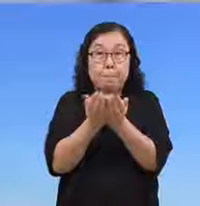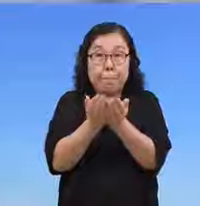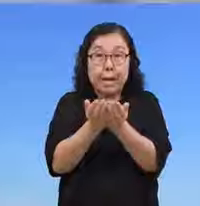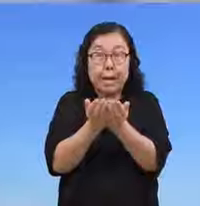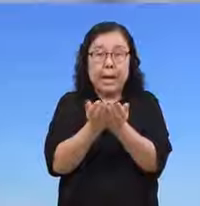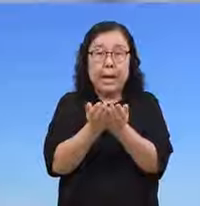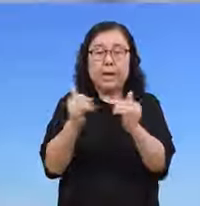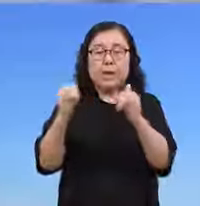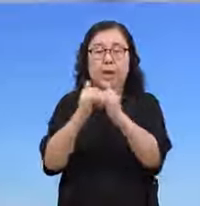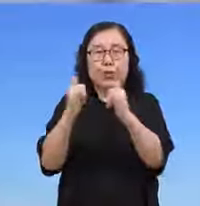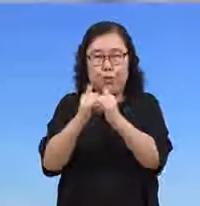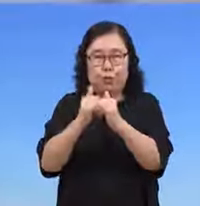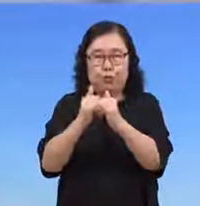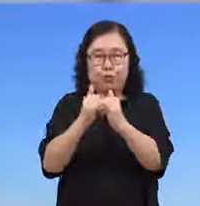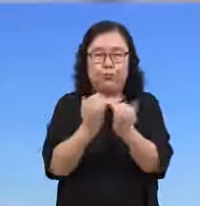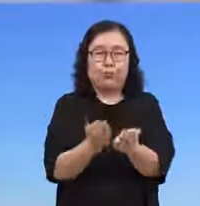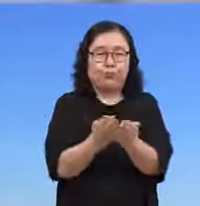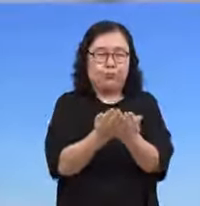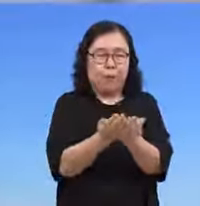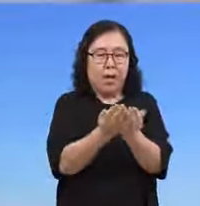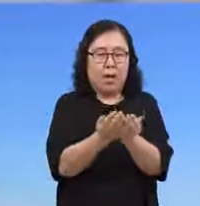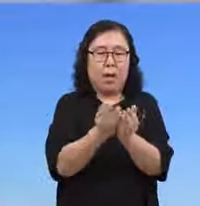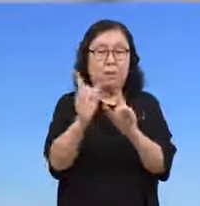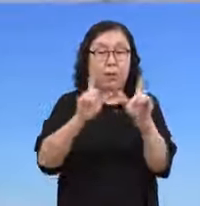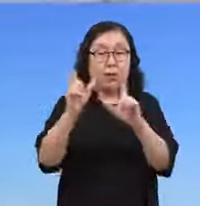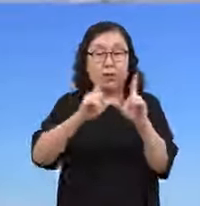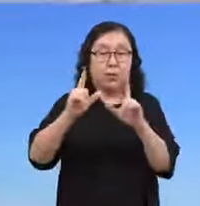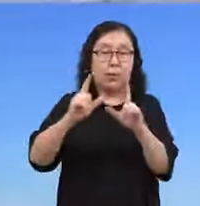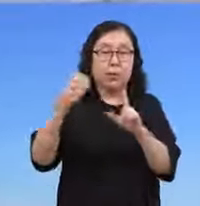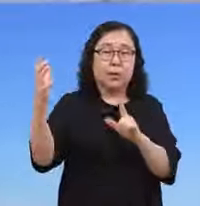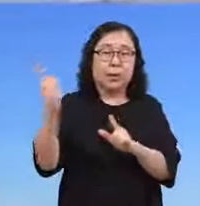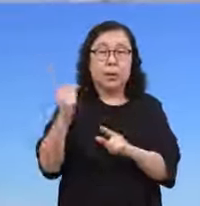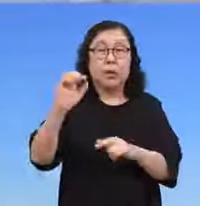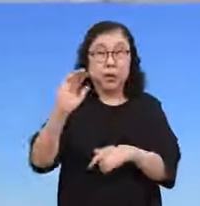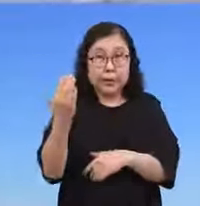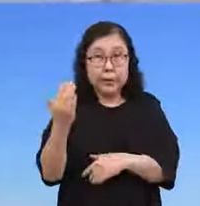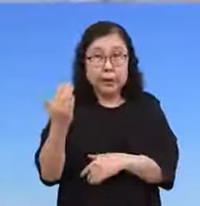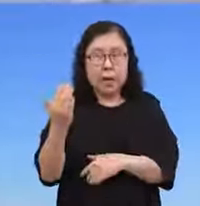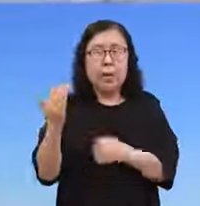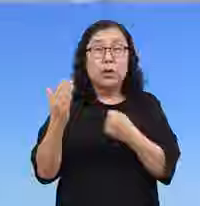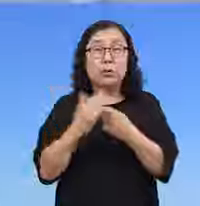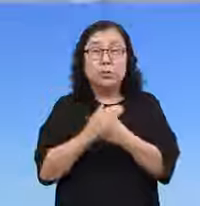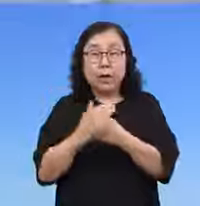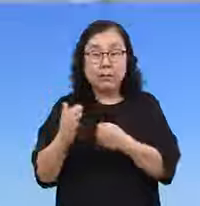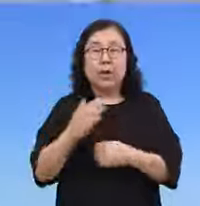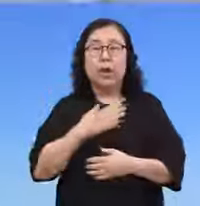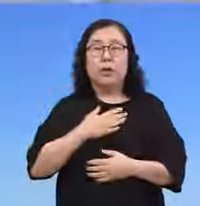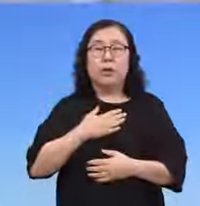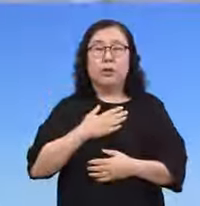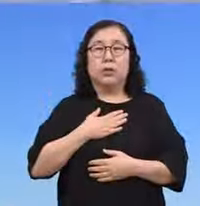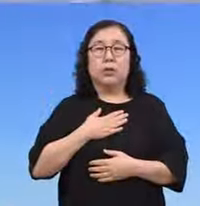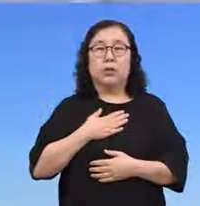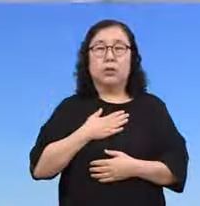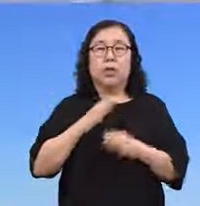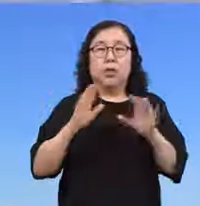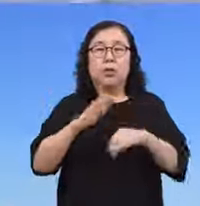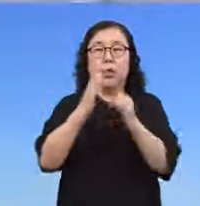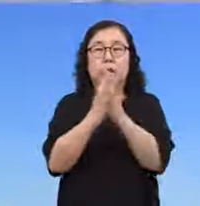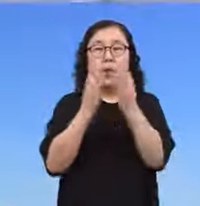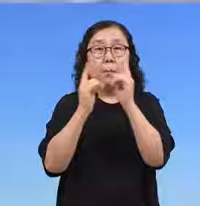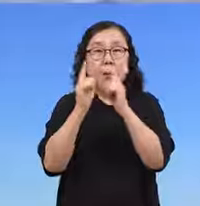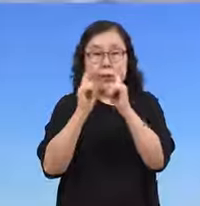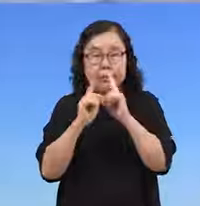전투함으로서의 위용을 회복할 수 있었다고 한다면, 이제 저는 오늘 본문 에베소서 6장 11절 말씀을 이런 관점으로